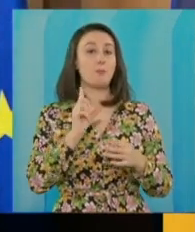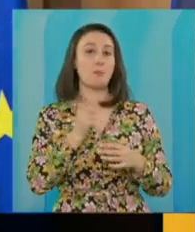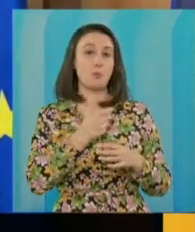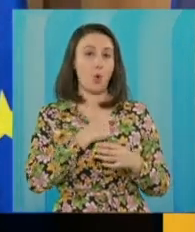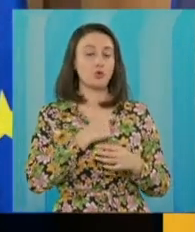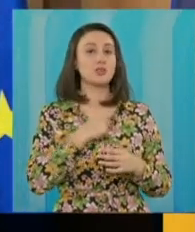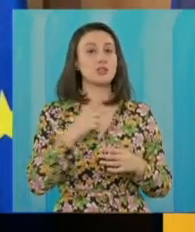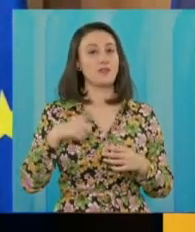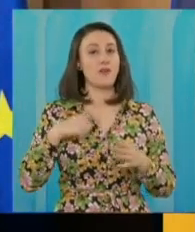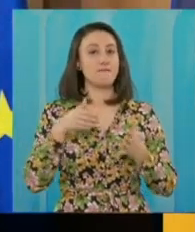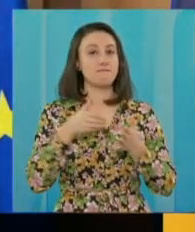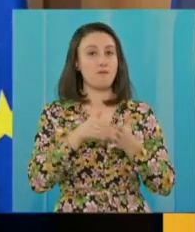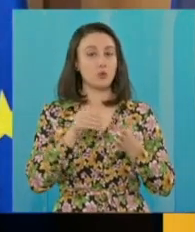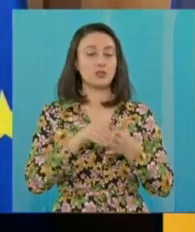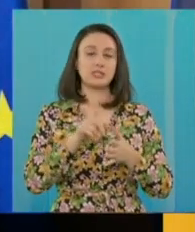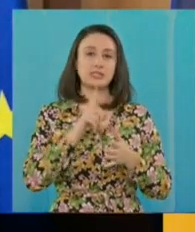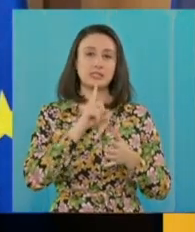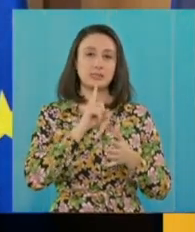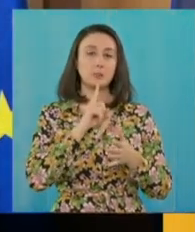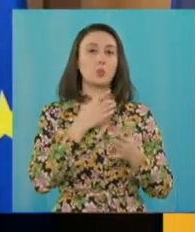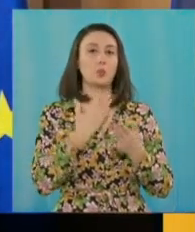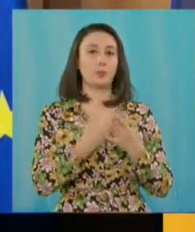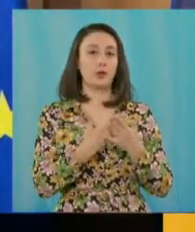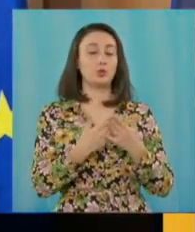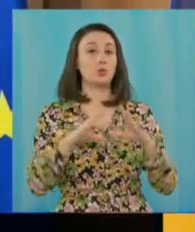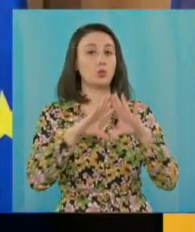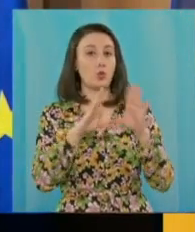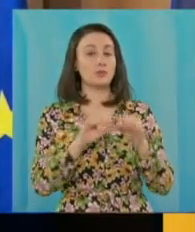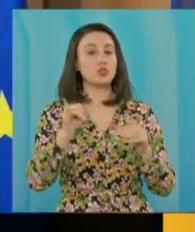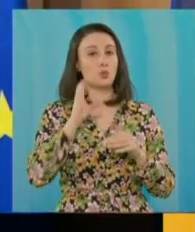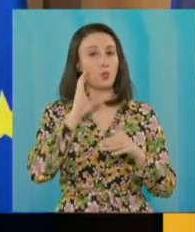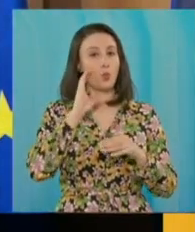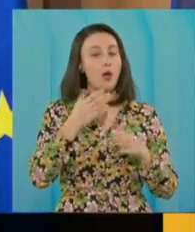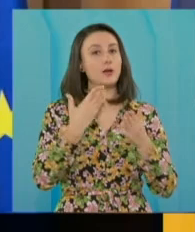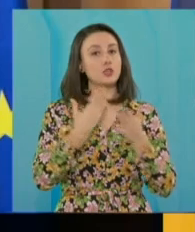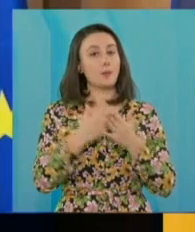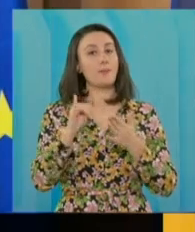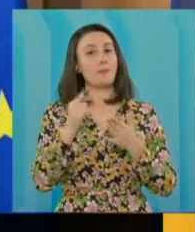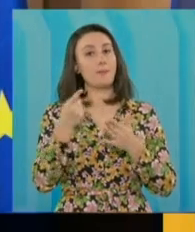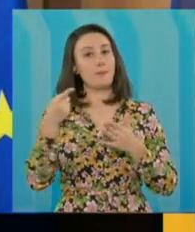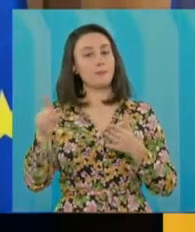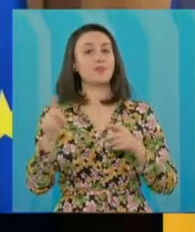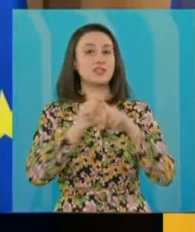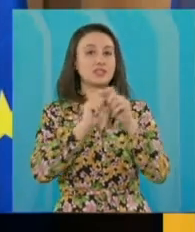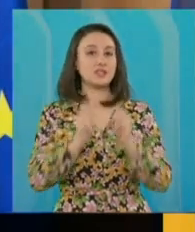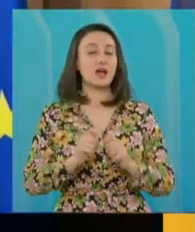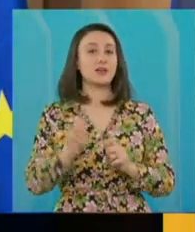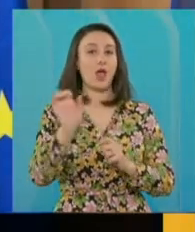numai pentru România și Bulgaria, ci și pentru celelalte țări din Europa.